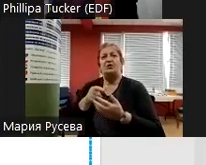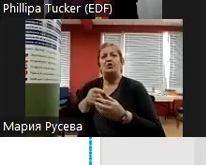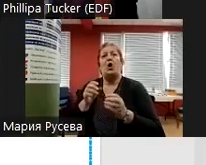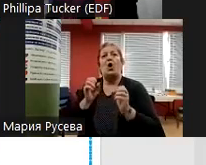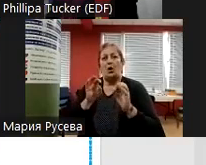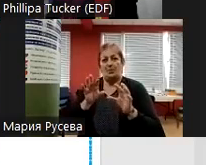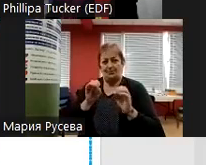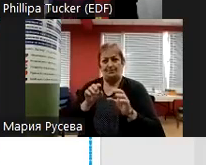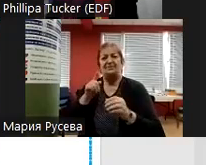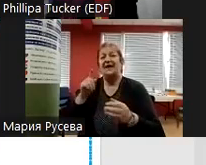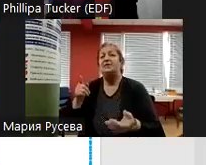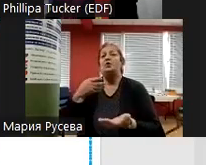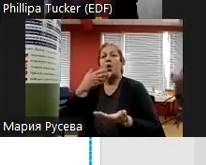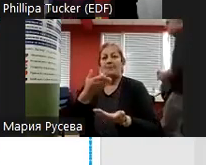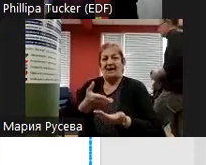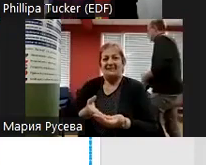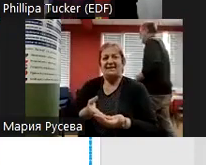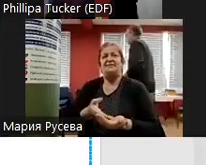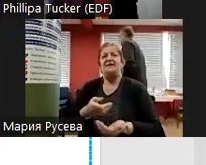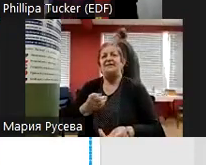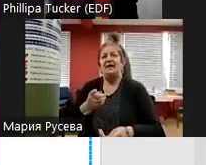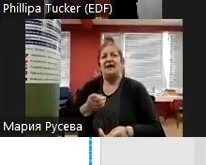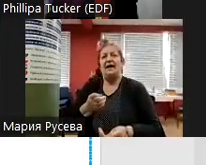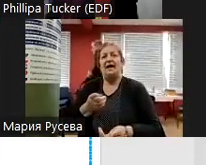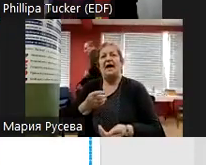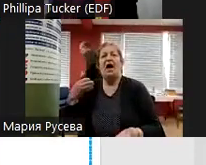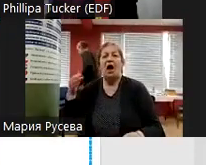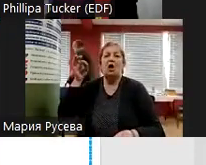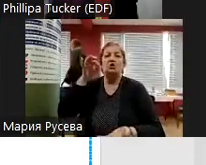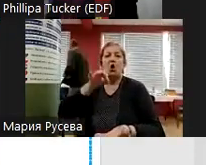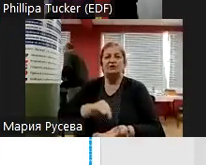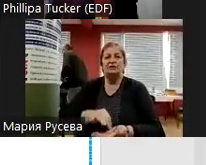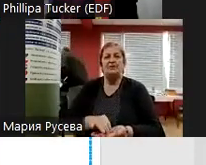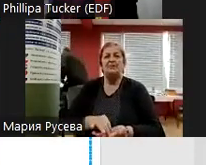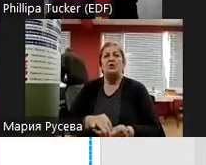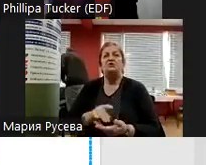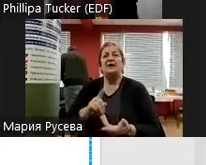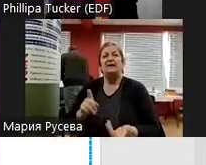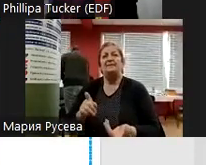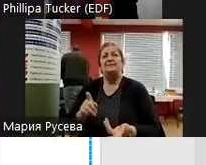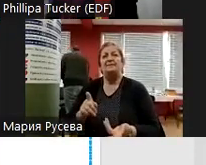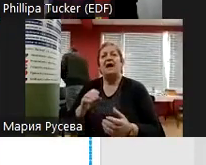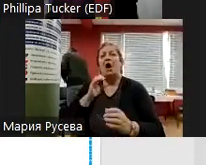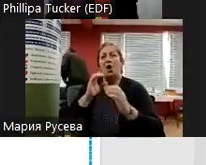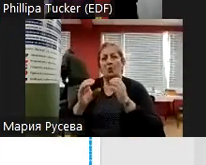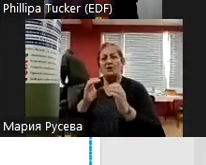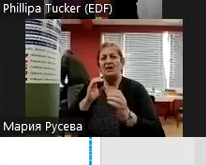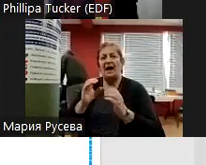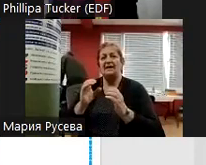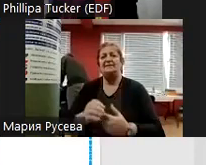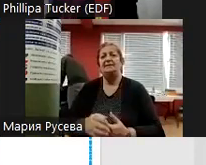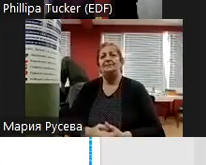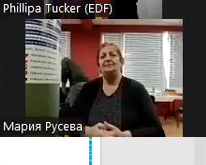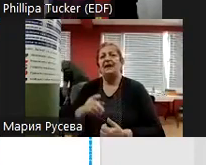нейната презентация е достъпност на достъпни комуникации